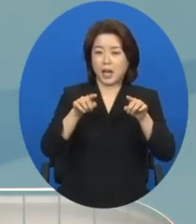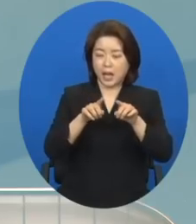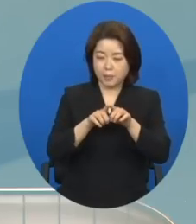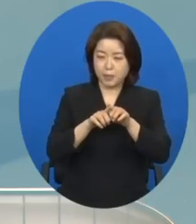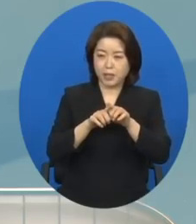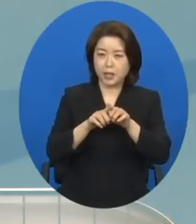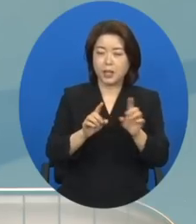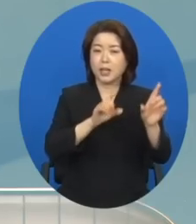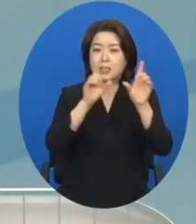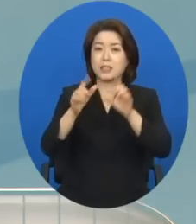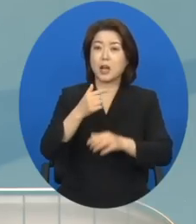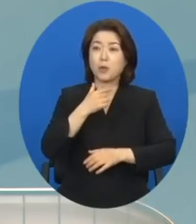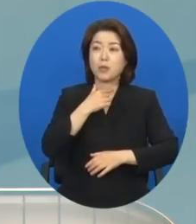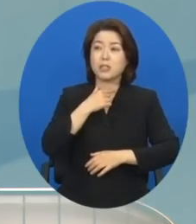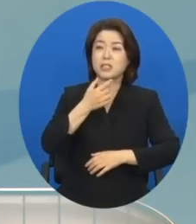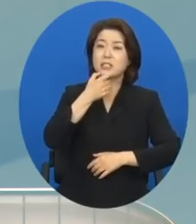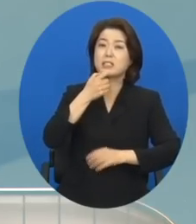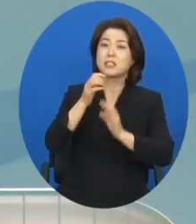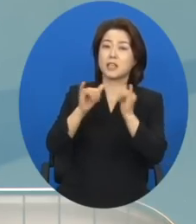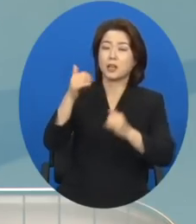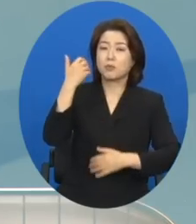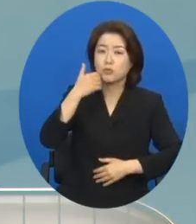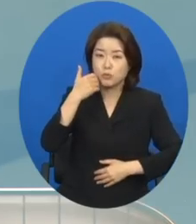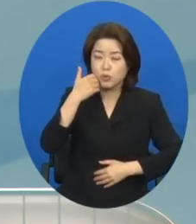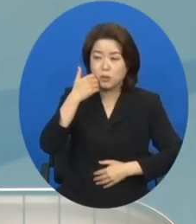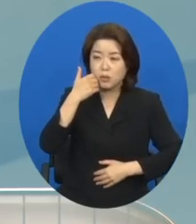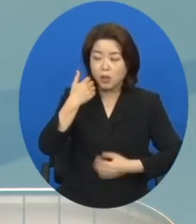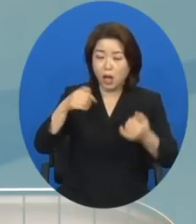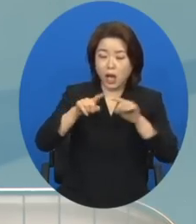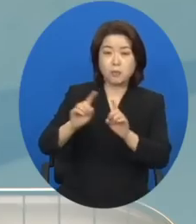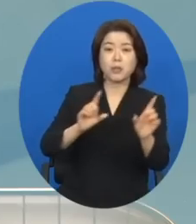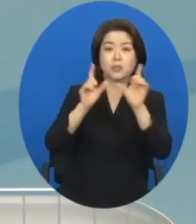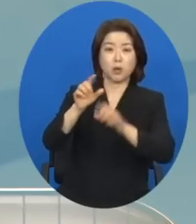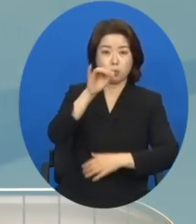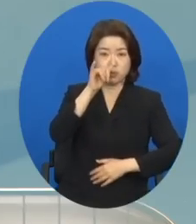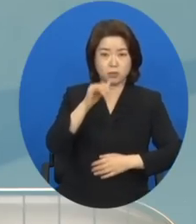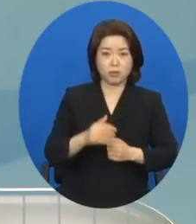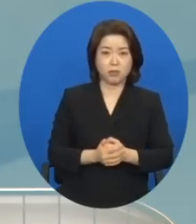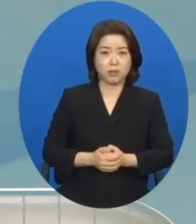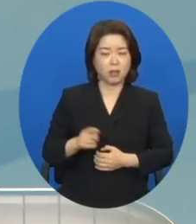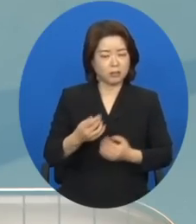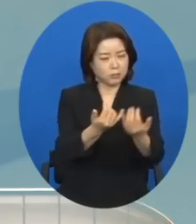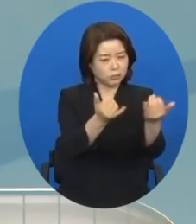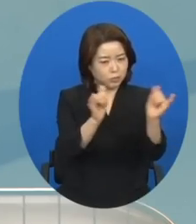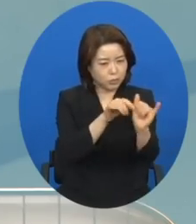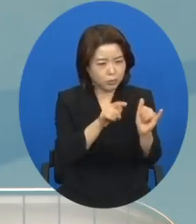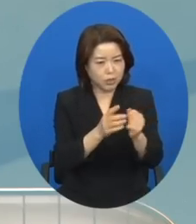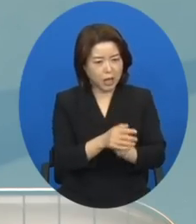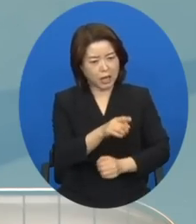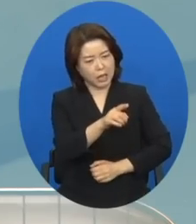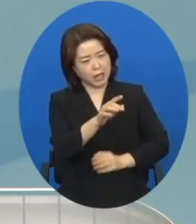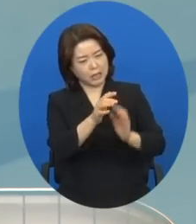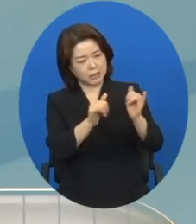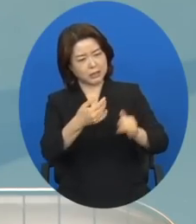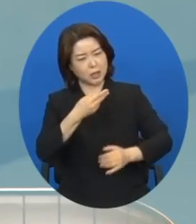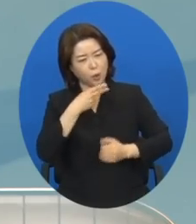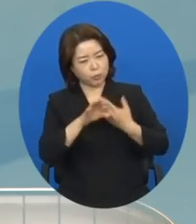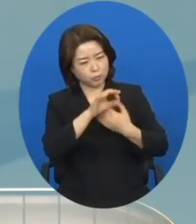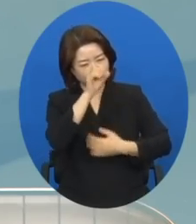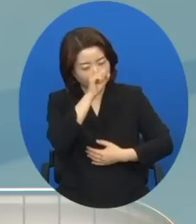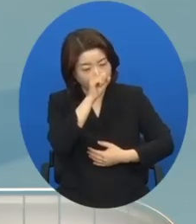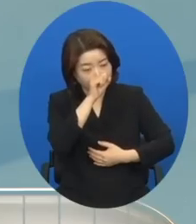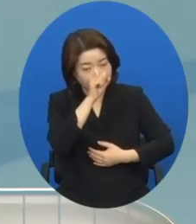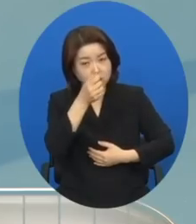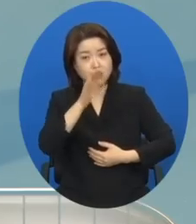살고 싶지 않은 사람이 항상 살고 있는 것이다. 그 공동체는 이런 사람은 없었으면 좋겠는데 그 사람이 있는